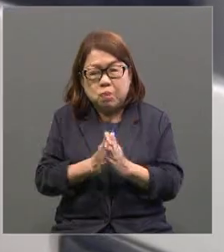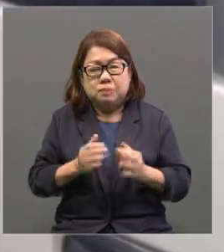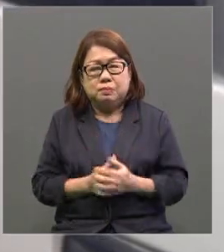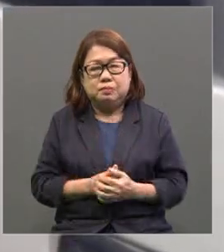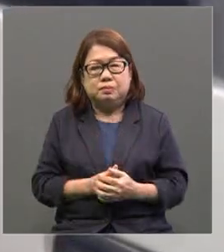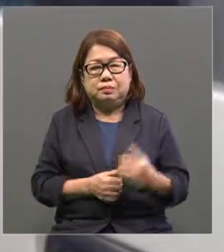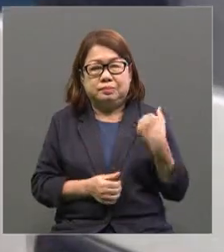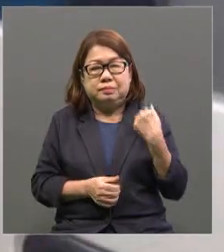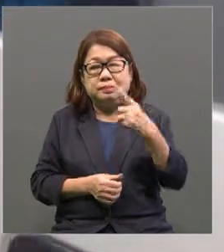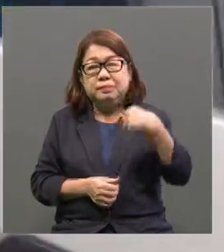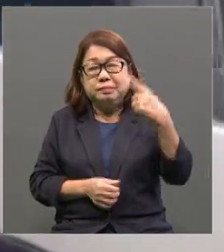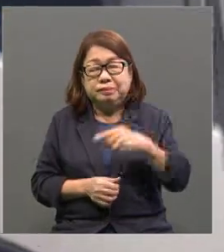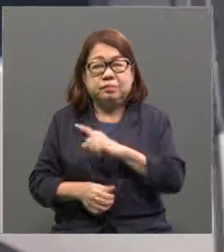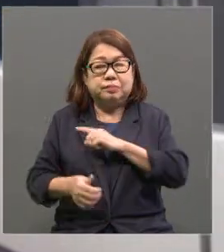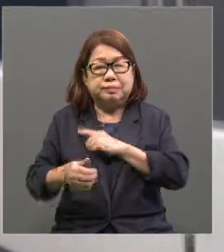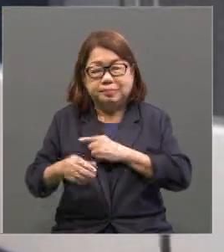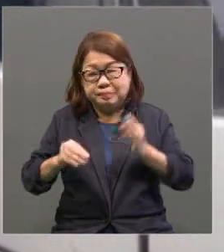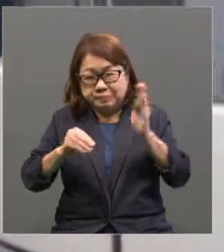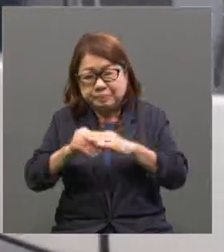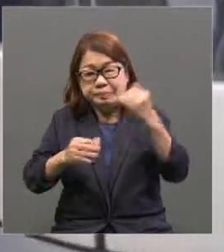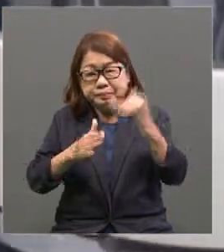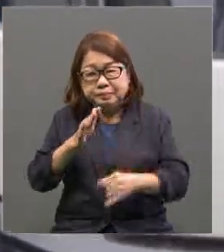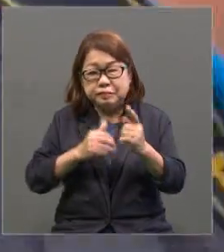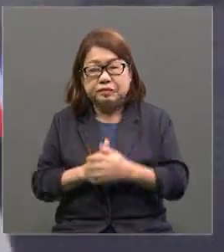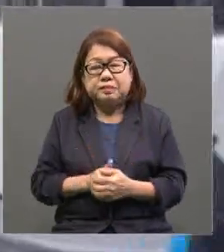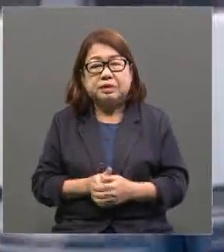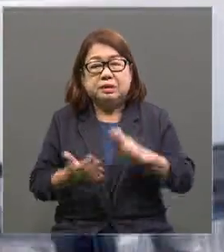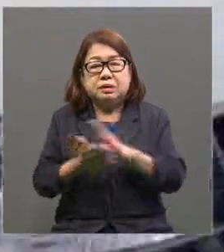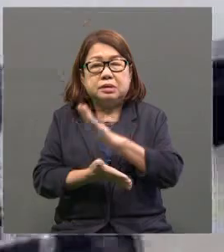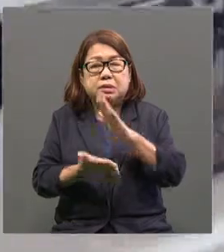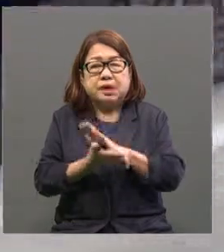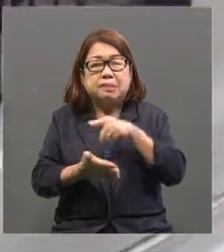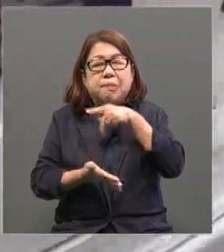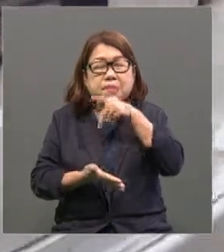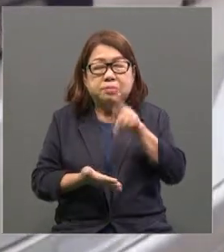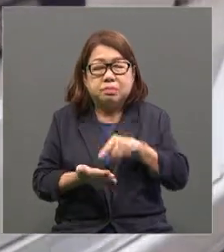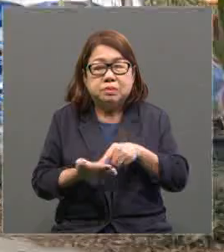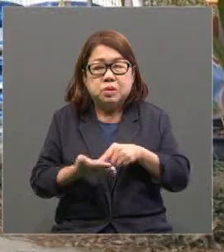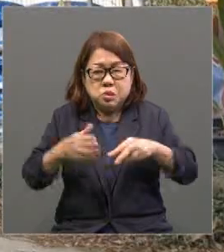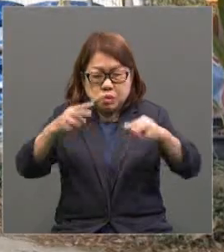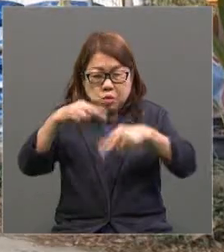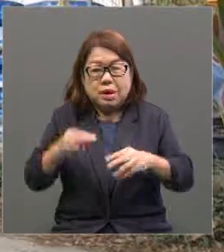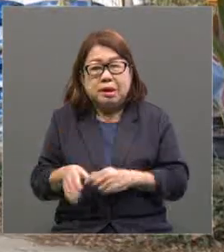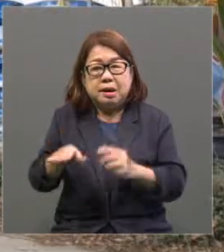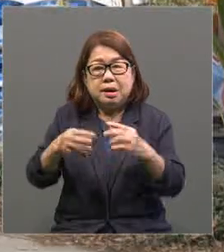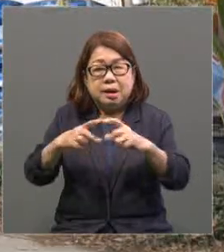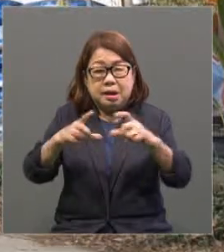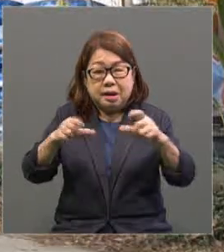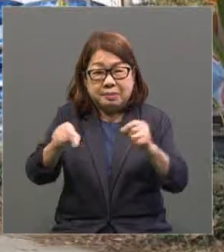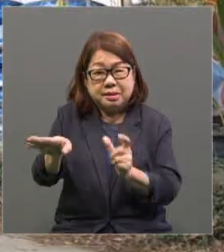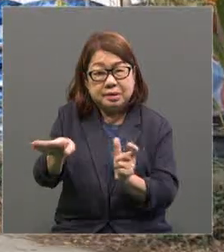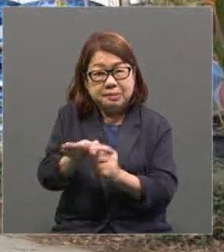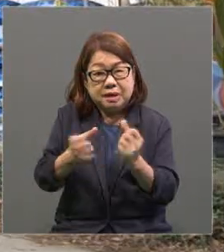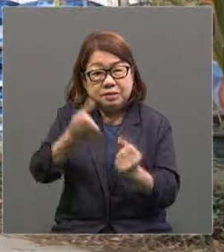อกจากนี้ตัวแอมเองก็จะโดนข้อหาเพิ่มด้วยนะคือใช้เอกสารปลอมเพราะไปเจอว่ามีการปลอมทะเบียนรถของแด้อดีตสามี